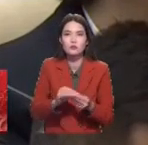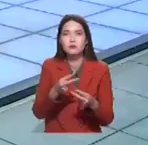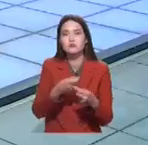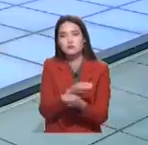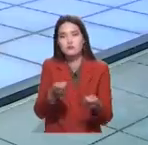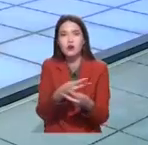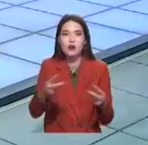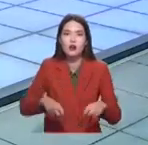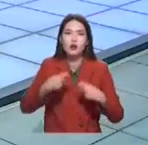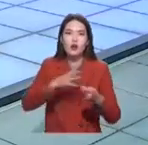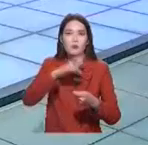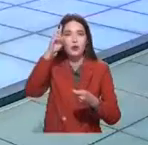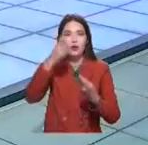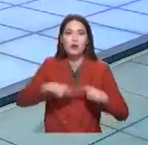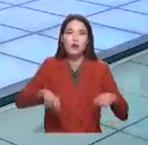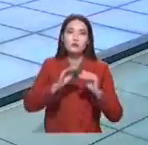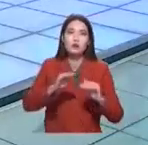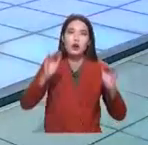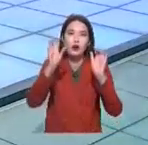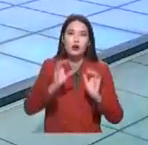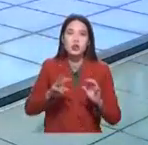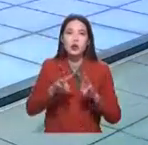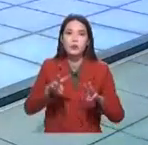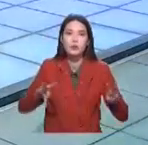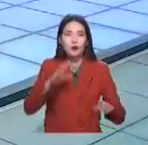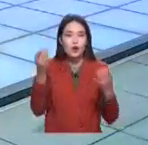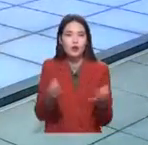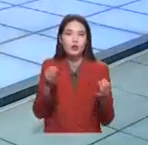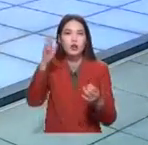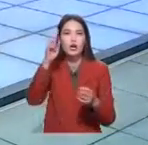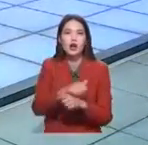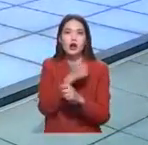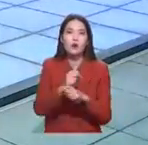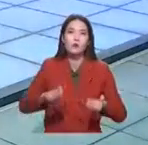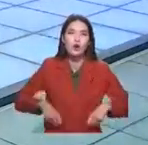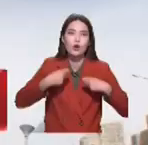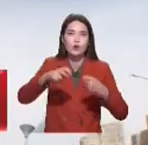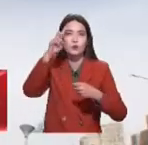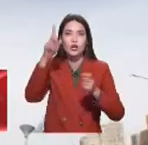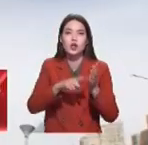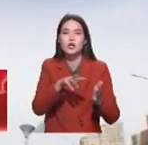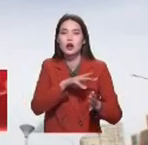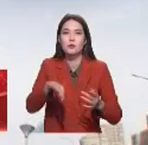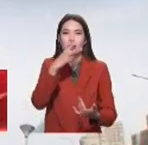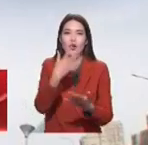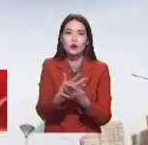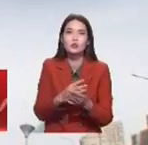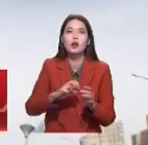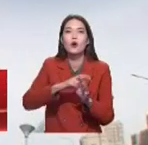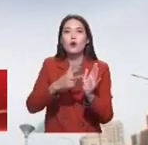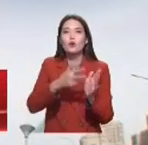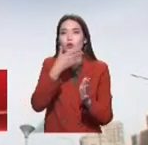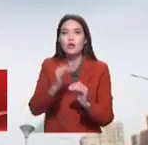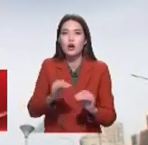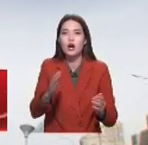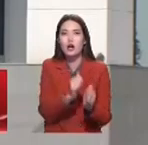жетеді. Ұлттық қордан балаларға заң жобасын мәжіліс мақұлдап, мемлекет басшысына жолдады. Елімізде 7 миллионға жуық кәмелетке толмаған бала бар. Әр